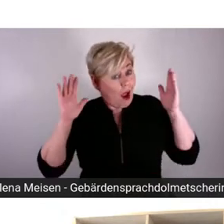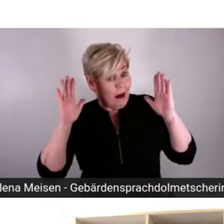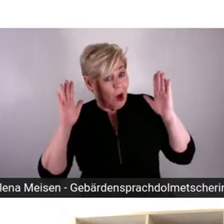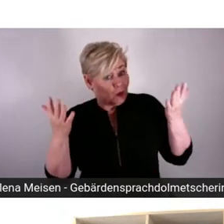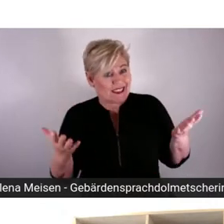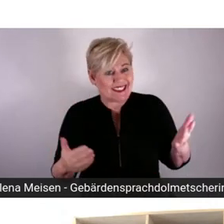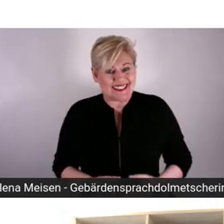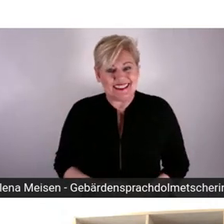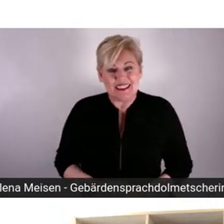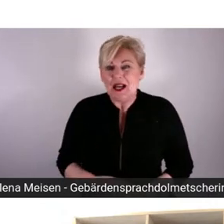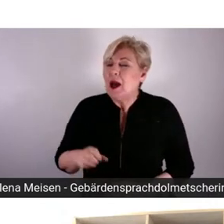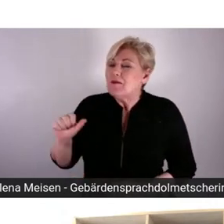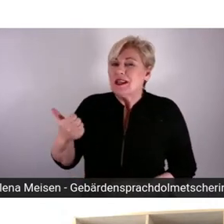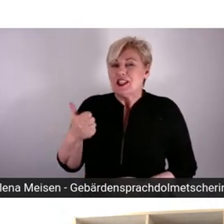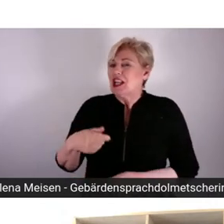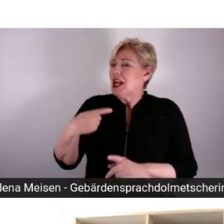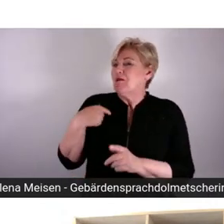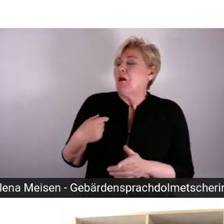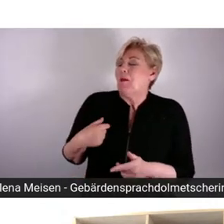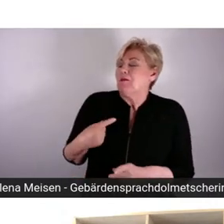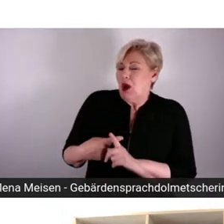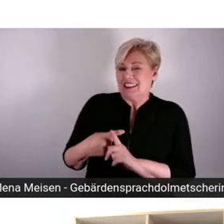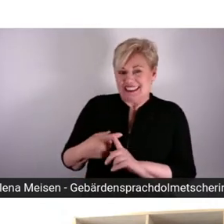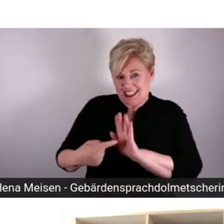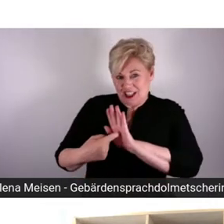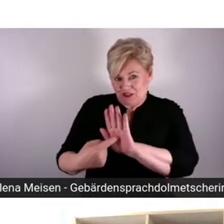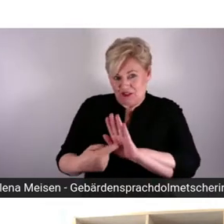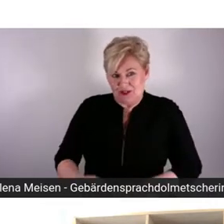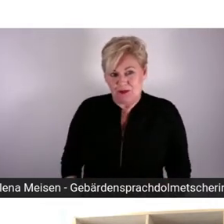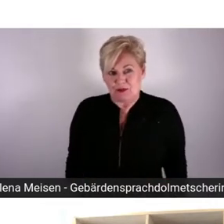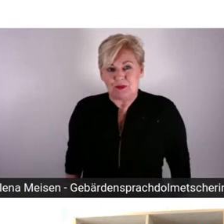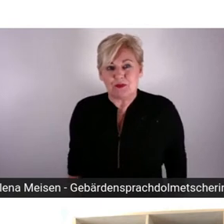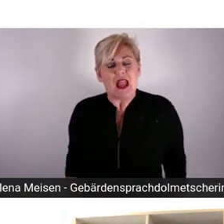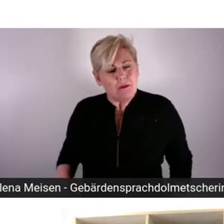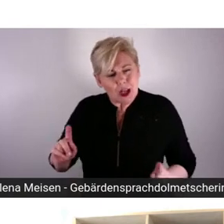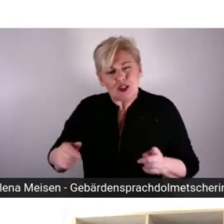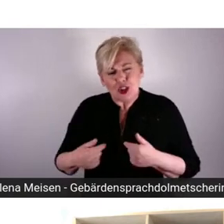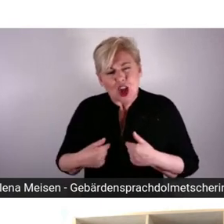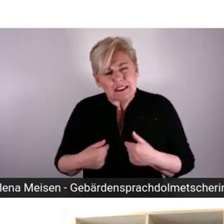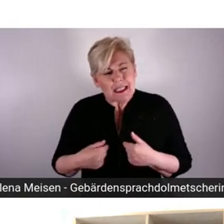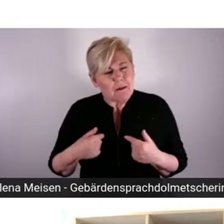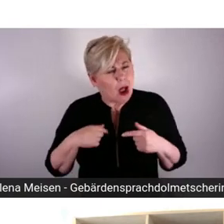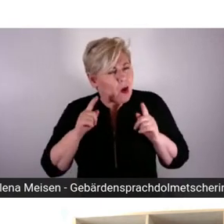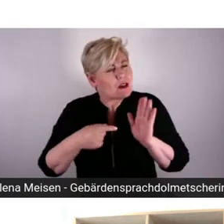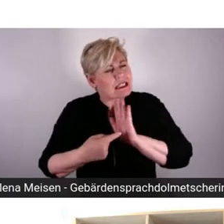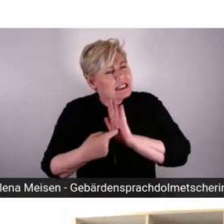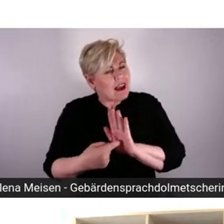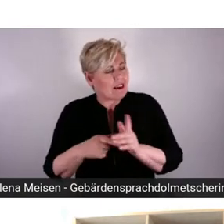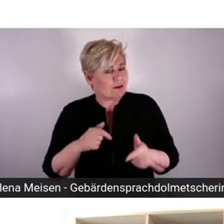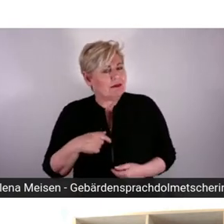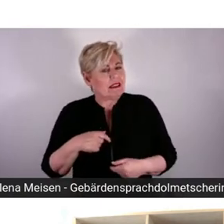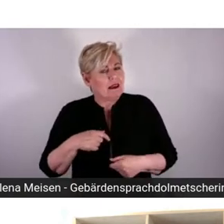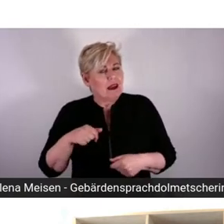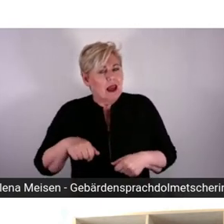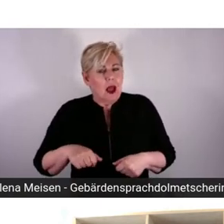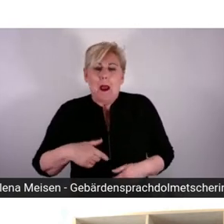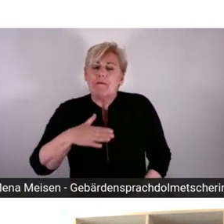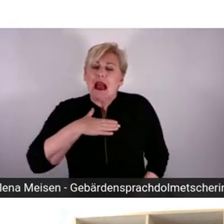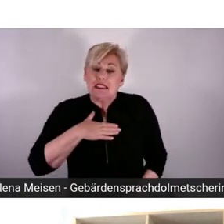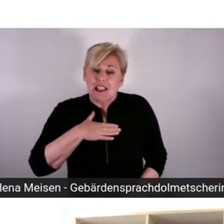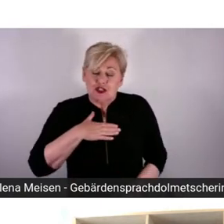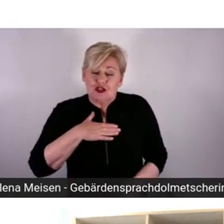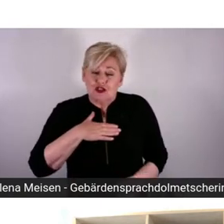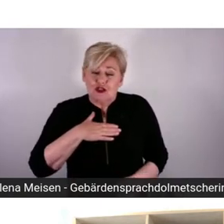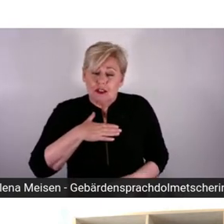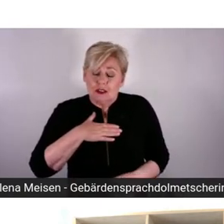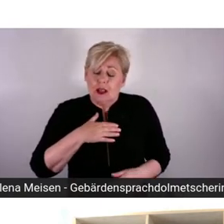besonders positives Beispiel. Ich weise trotzdem darauf hin, dass auch im Internet die paritätischen Prinzipien von